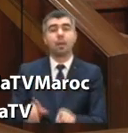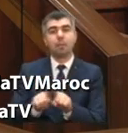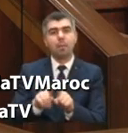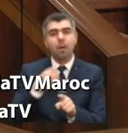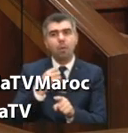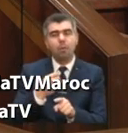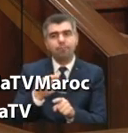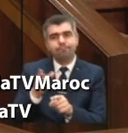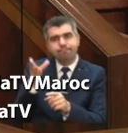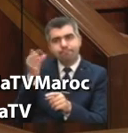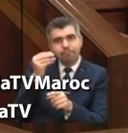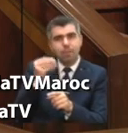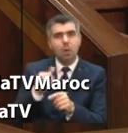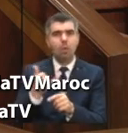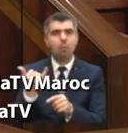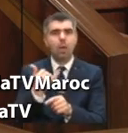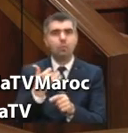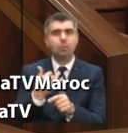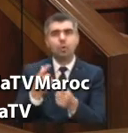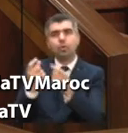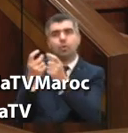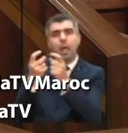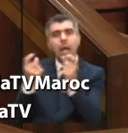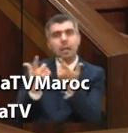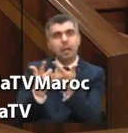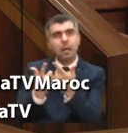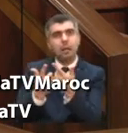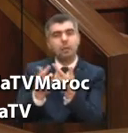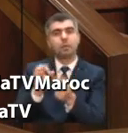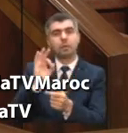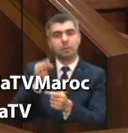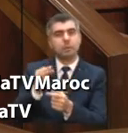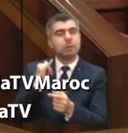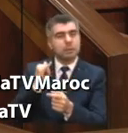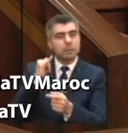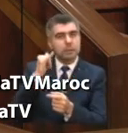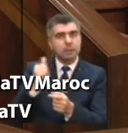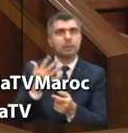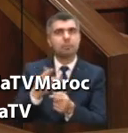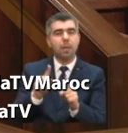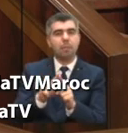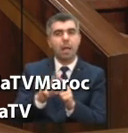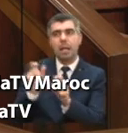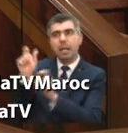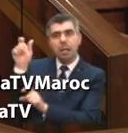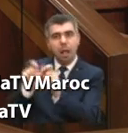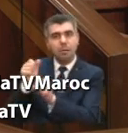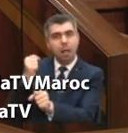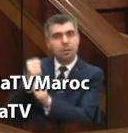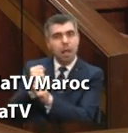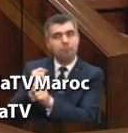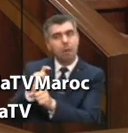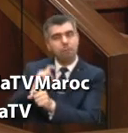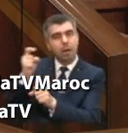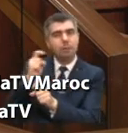نوع من المقاولات المغربيه، مقاولات اصيله صرحات على انها غادي تستمر في ضمان القوت اليومي للمغاربه اللي خدامين